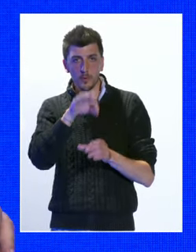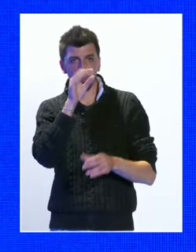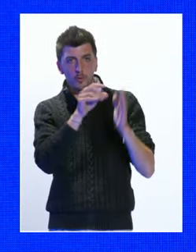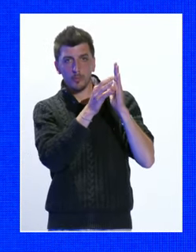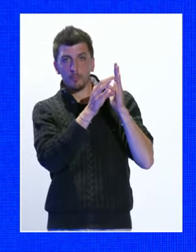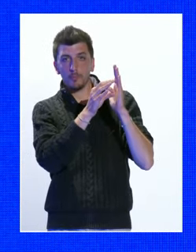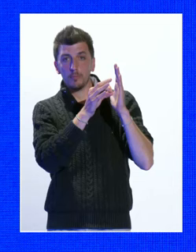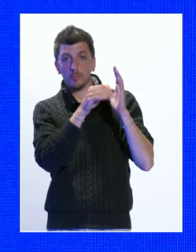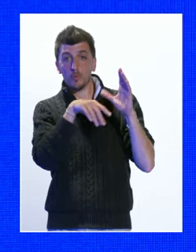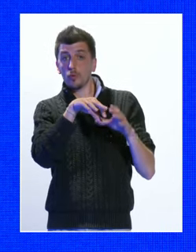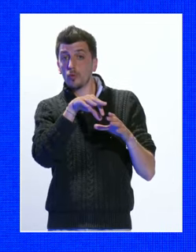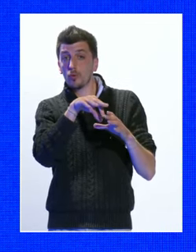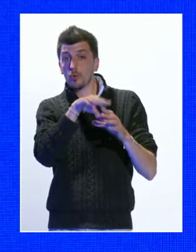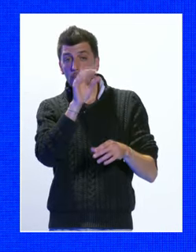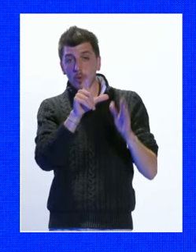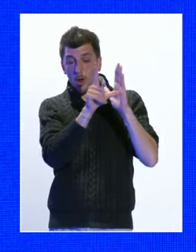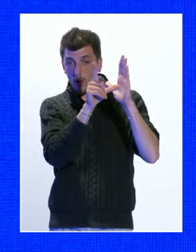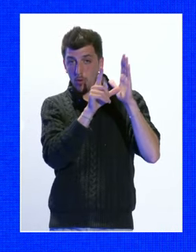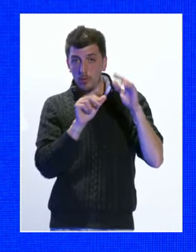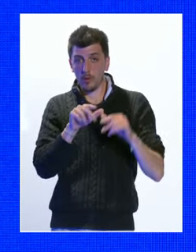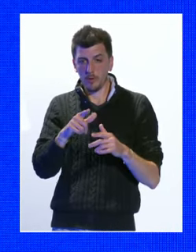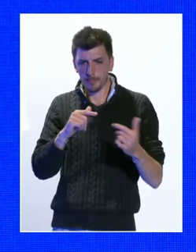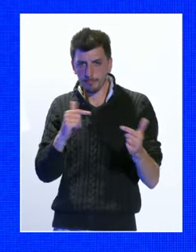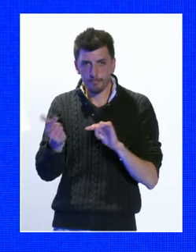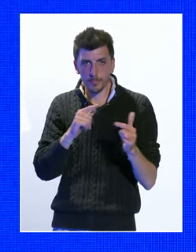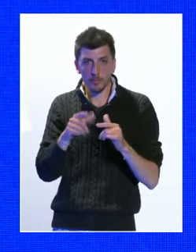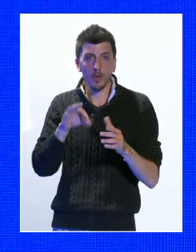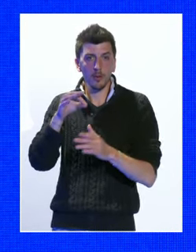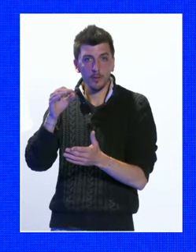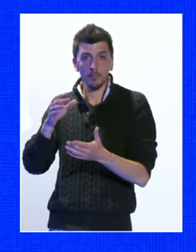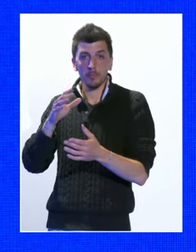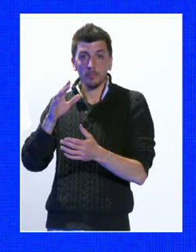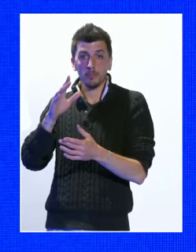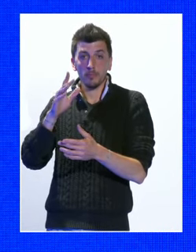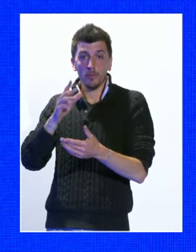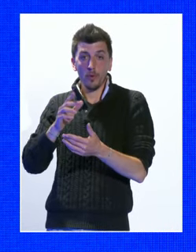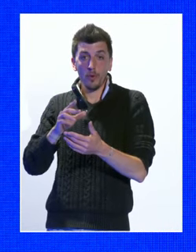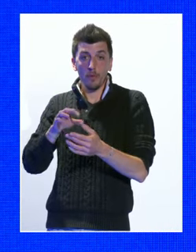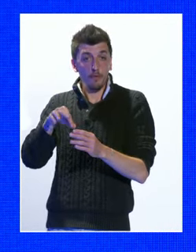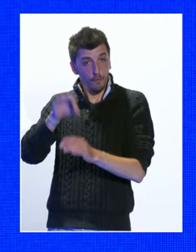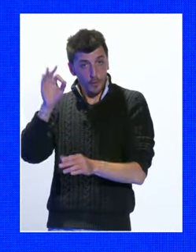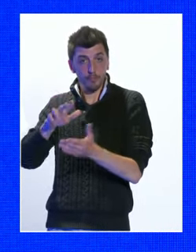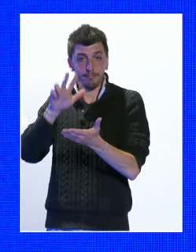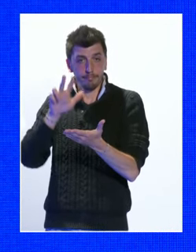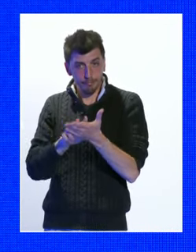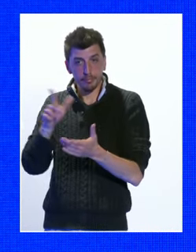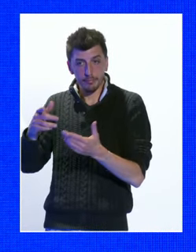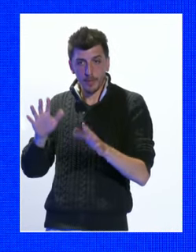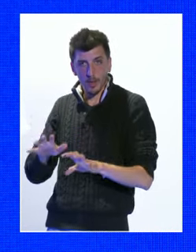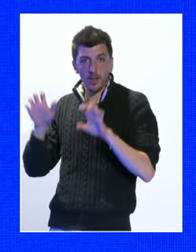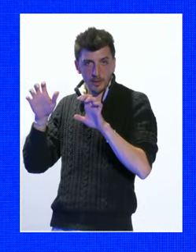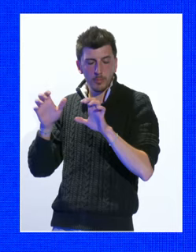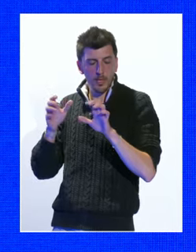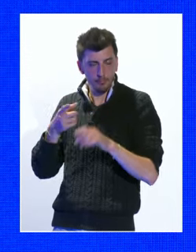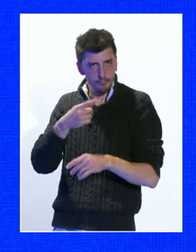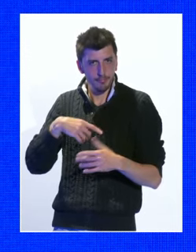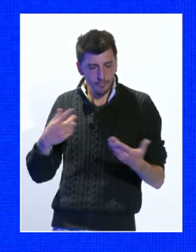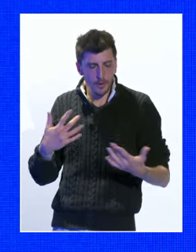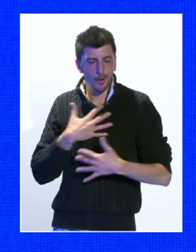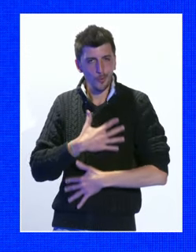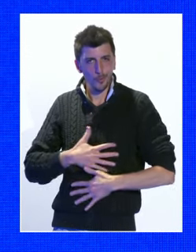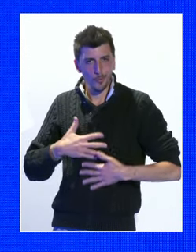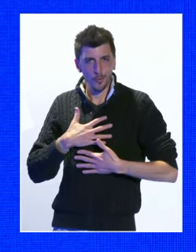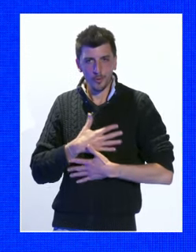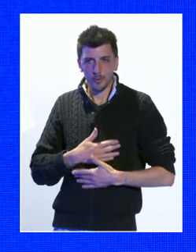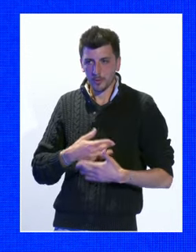être débattue à l'Assemblée nationale et adoptée, ça serait une bonne chose, et nous nous en réjouirions, et